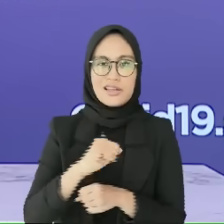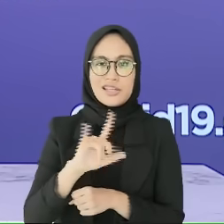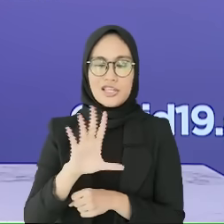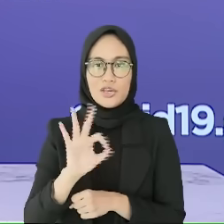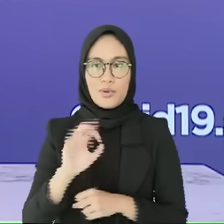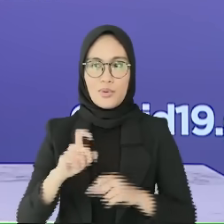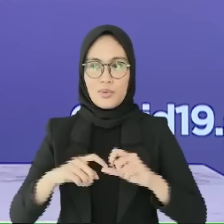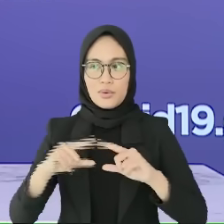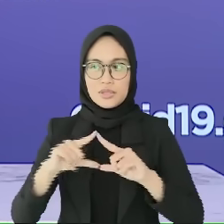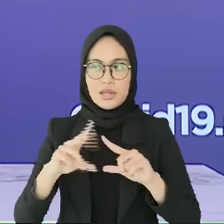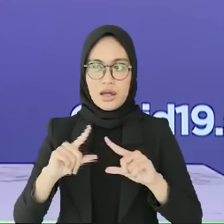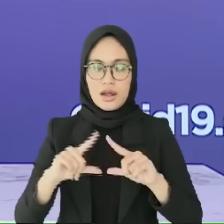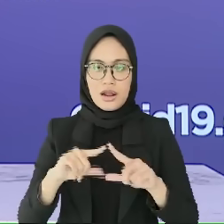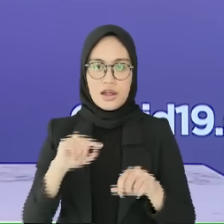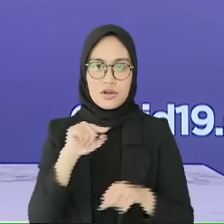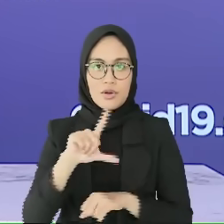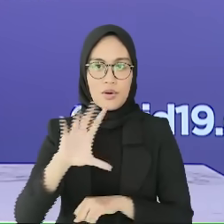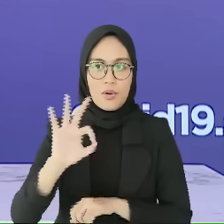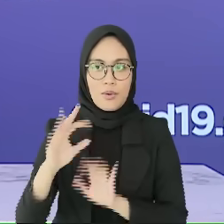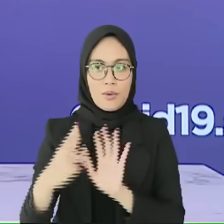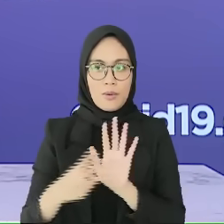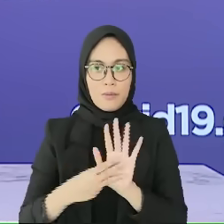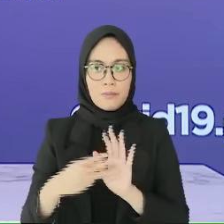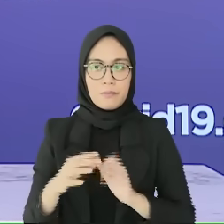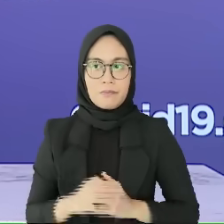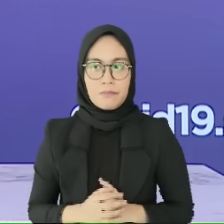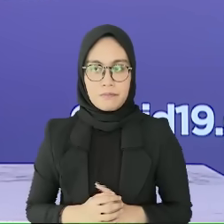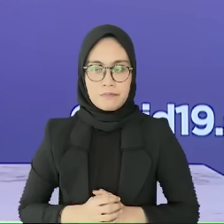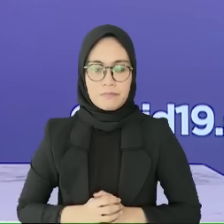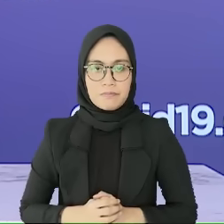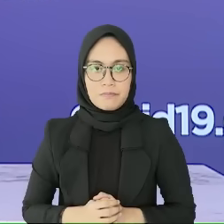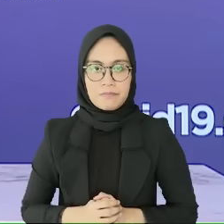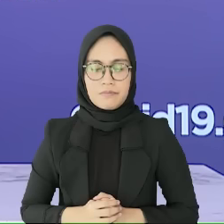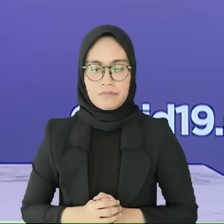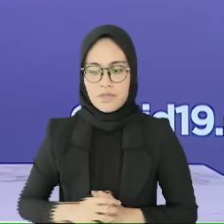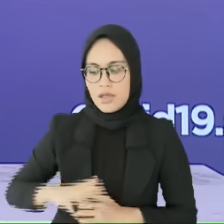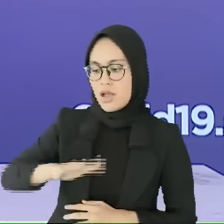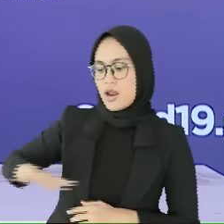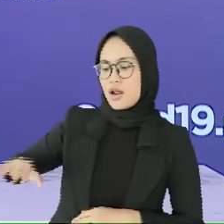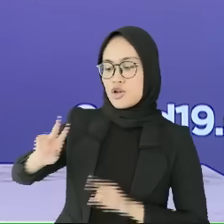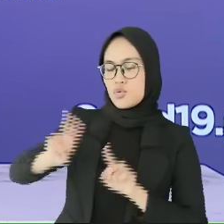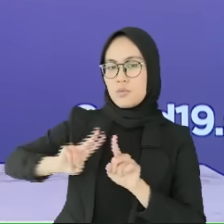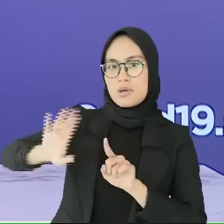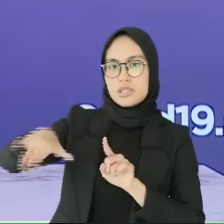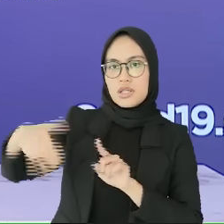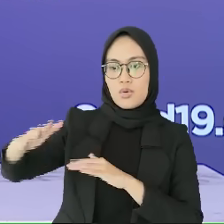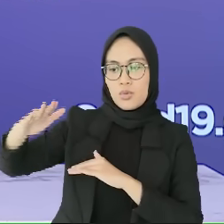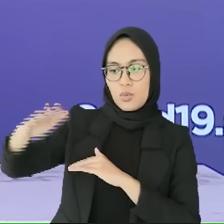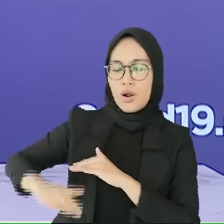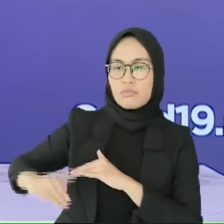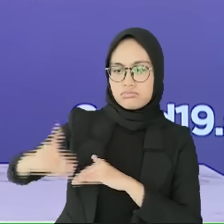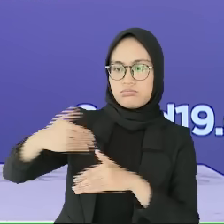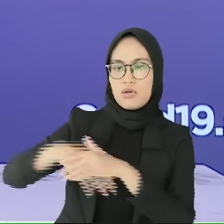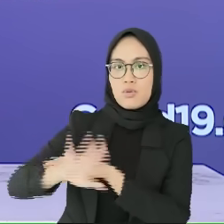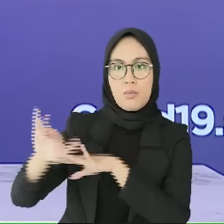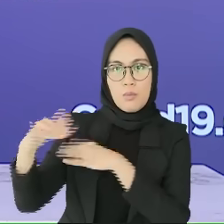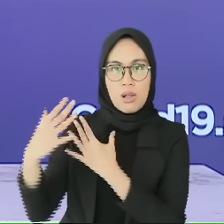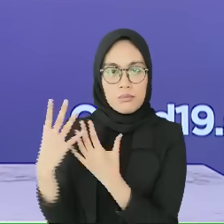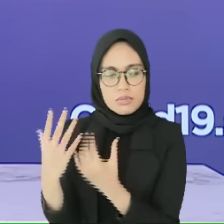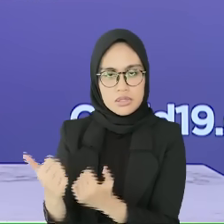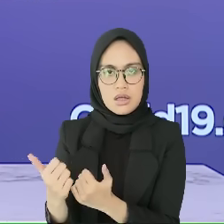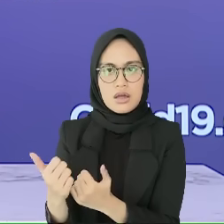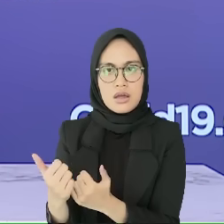tiosuara.com dan fitriliputan6.com. Pemerintah mengizinkan anak di bawah 12 tahun untuk memasuki mal. Apa